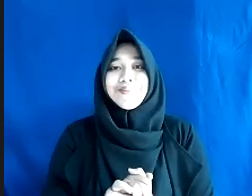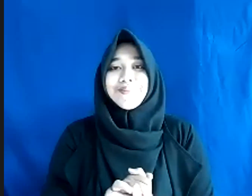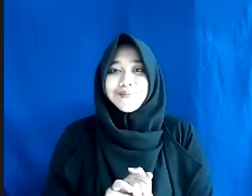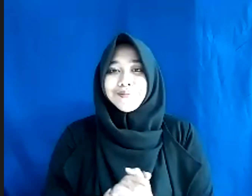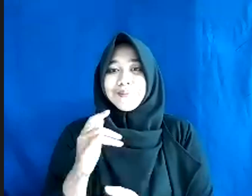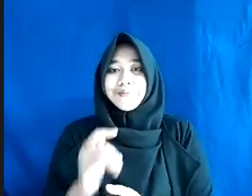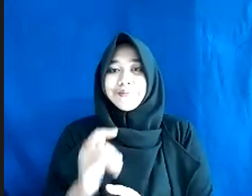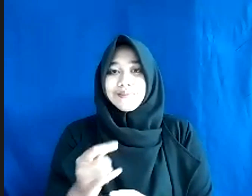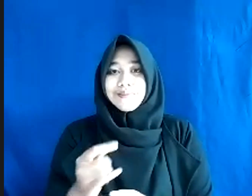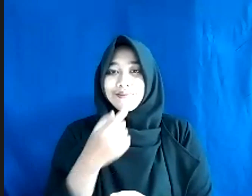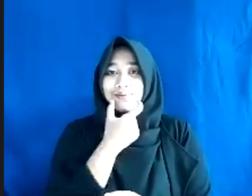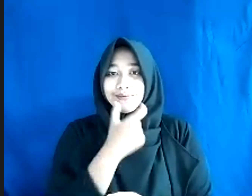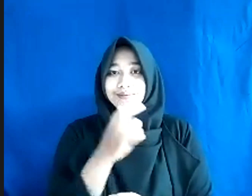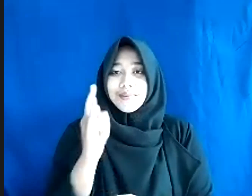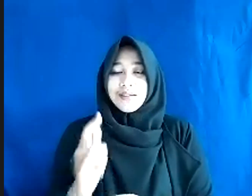Oke, halaman kedua.